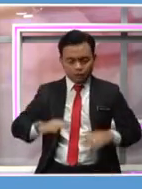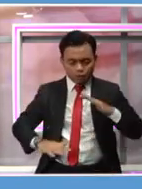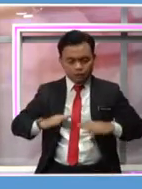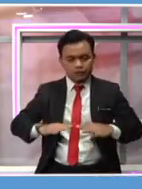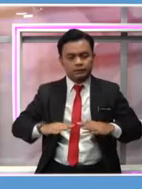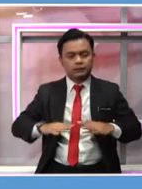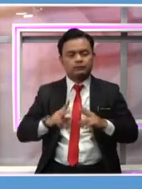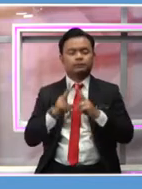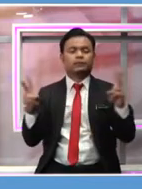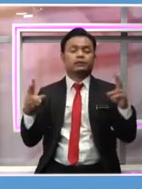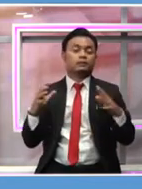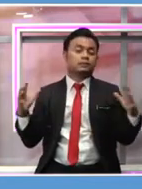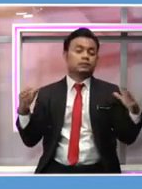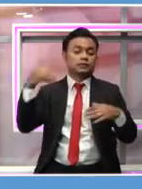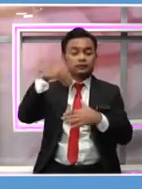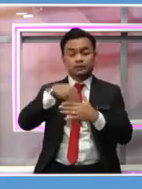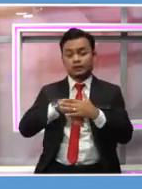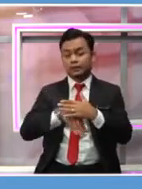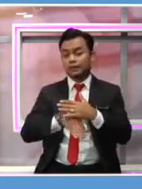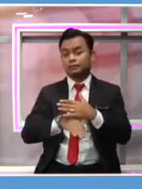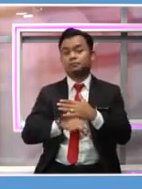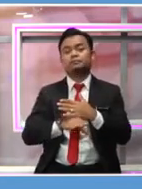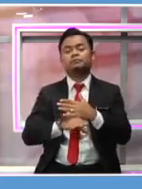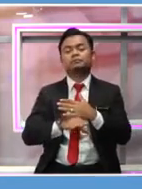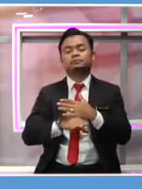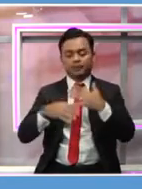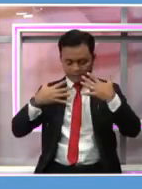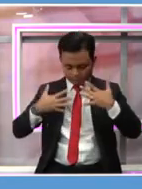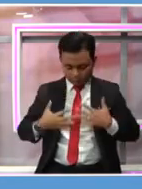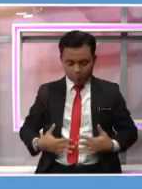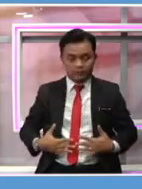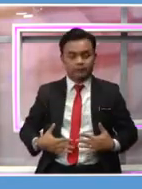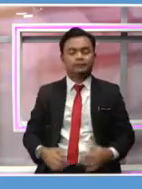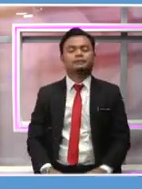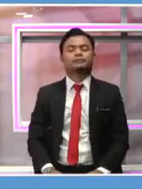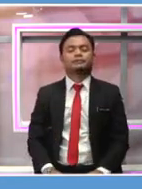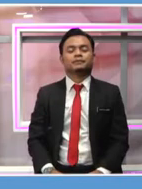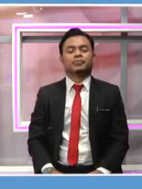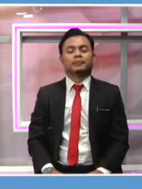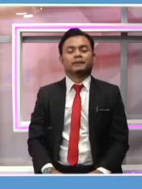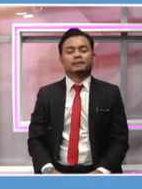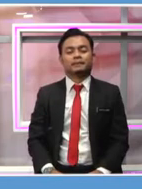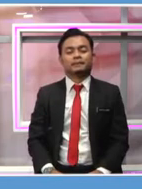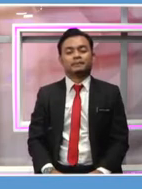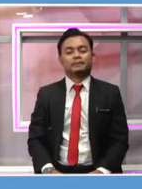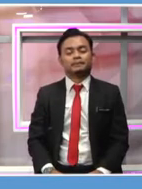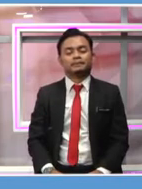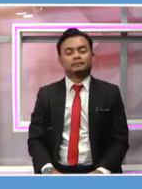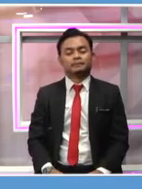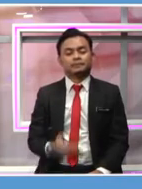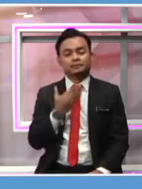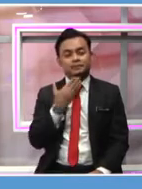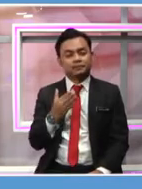watching boleh hati ialah organ paling besar dalam abdomen bagus Nisa Nisa telah